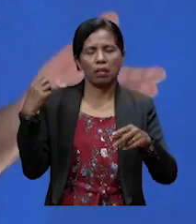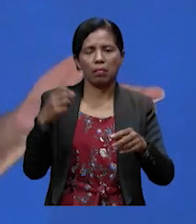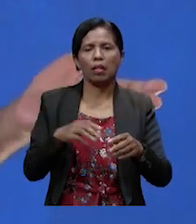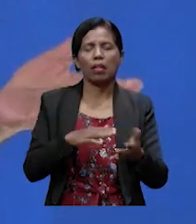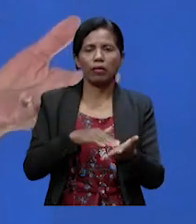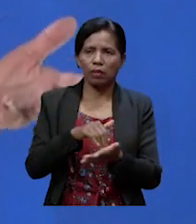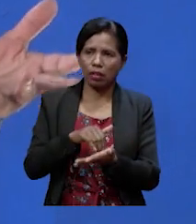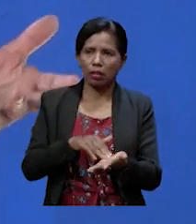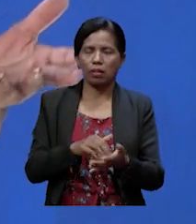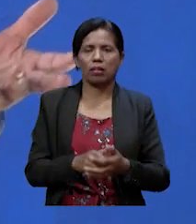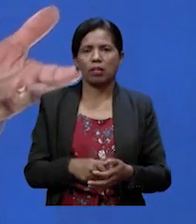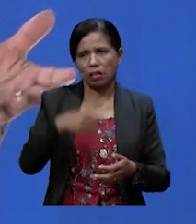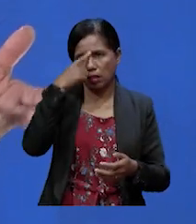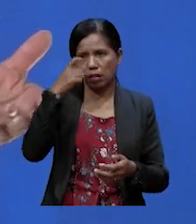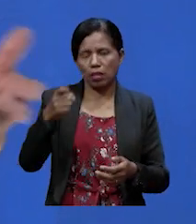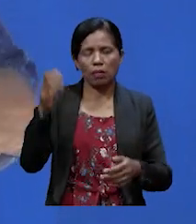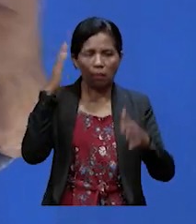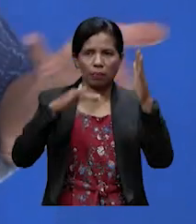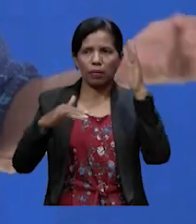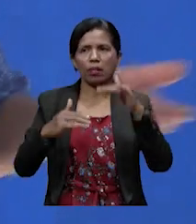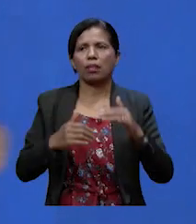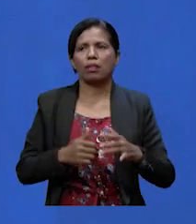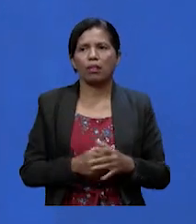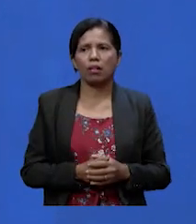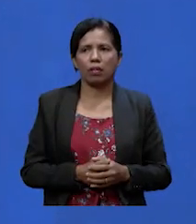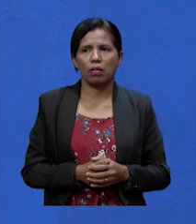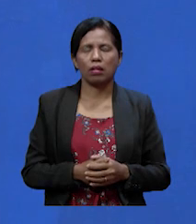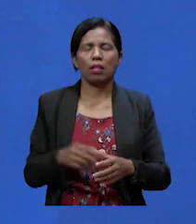ia kuit like ni tambah problema ekonomi,